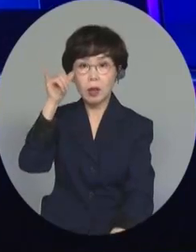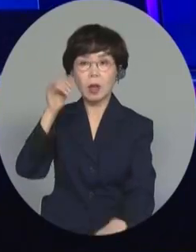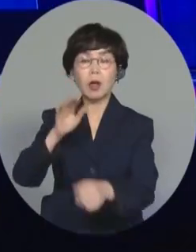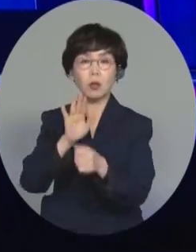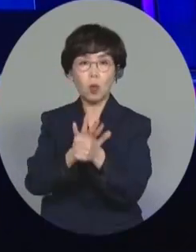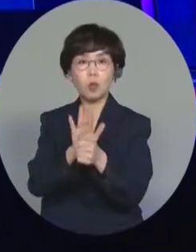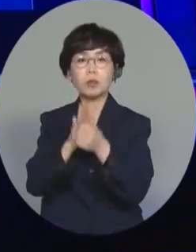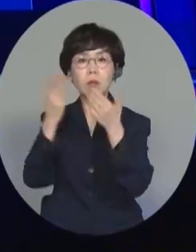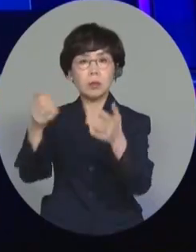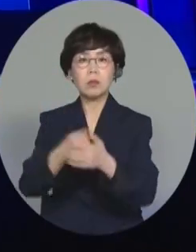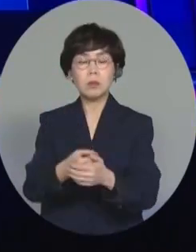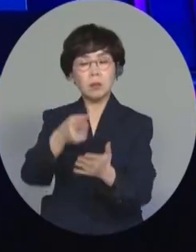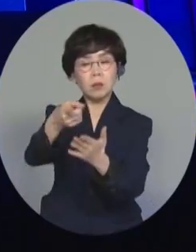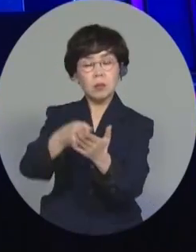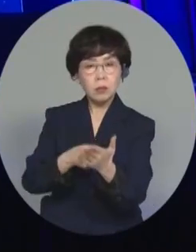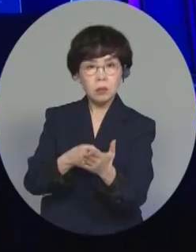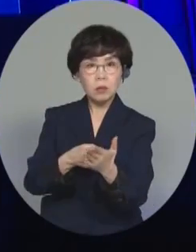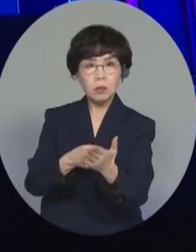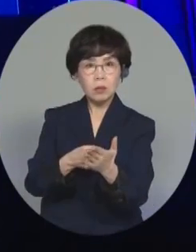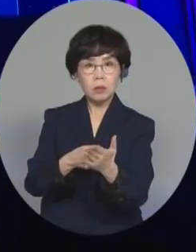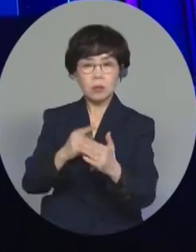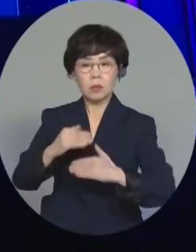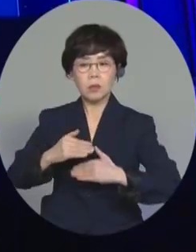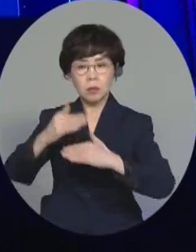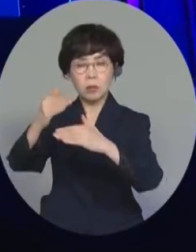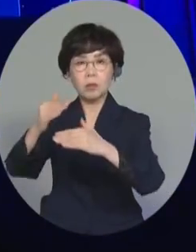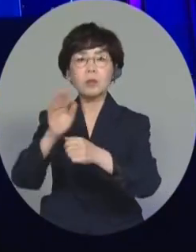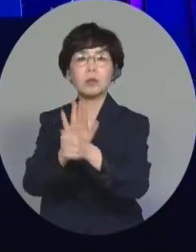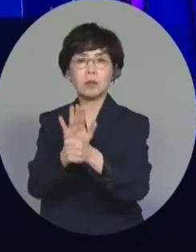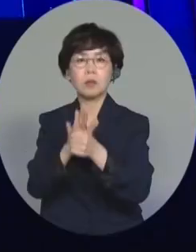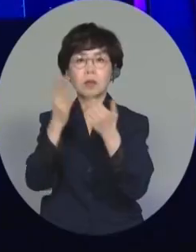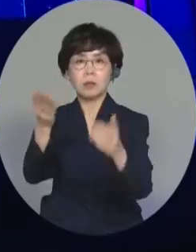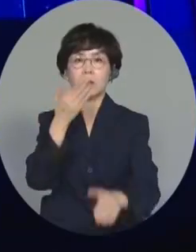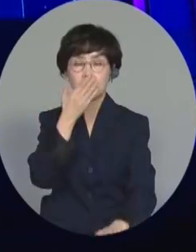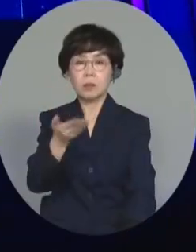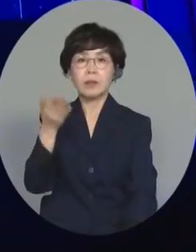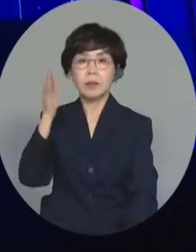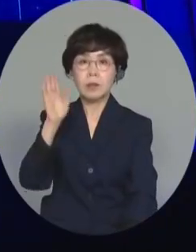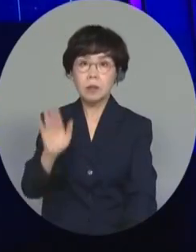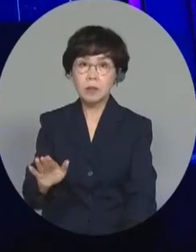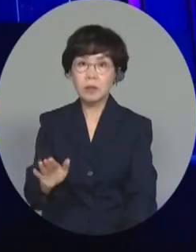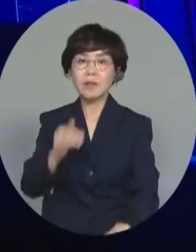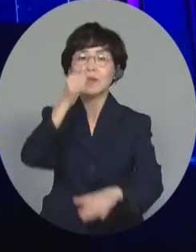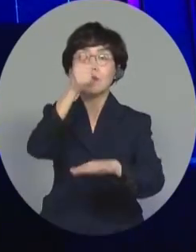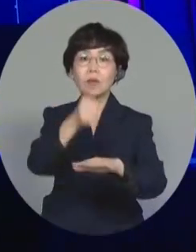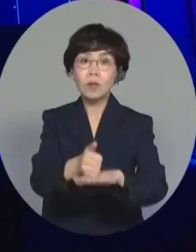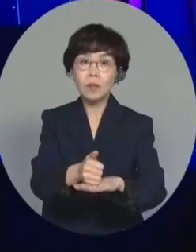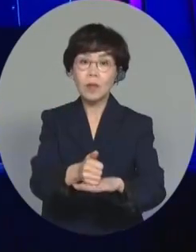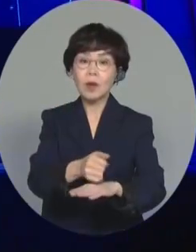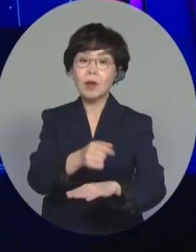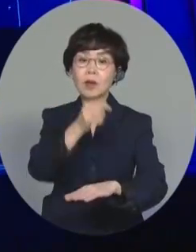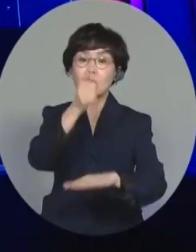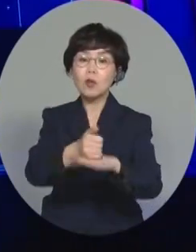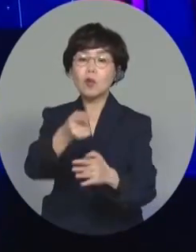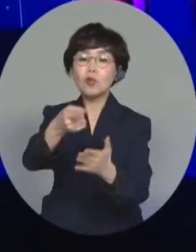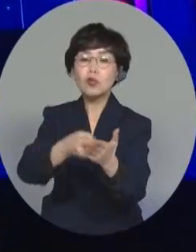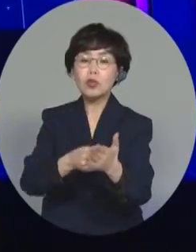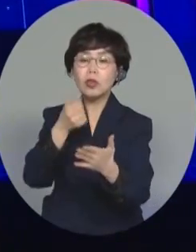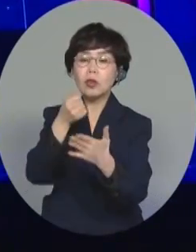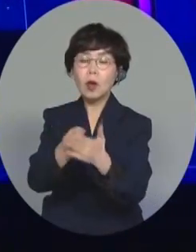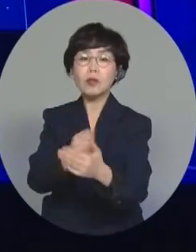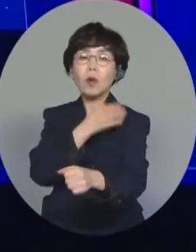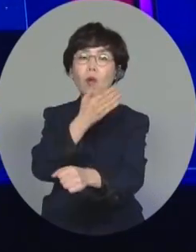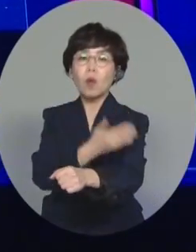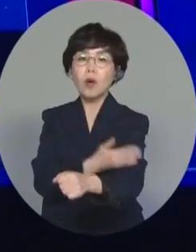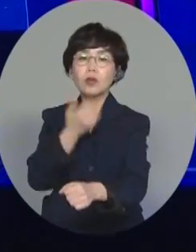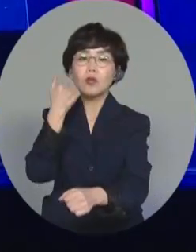도움을 주어서 수술 프로세스에 도움을 받습니다. 하지만 결국 최종 수술에 대한